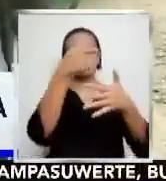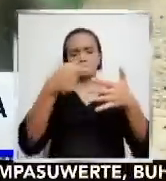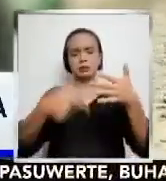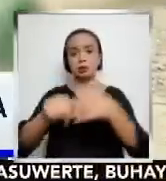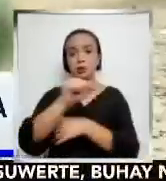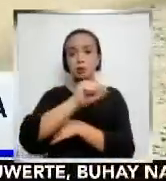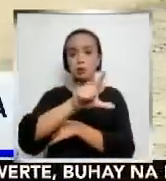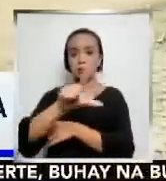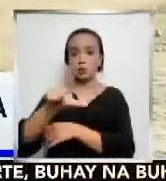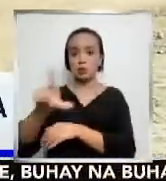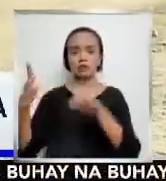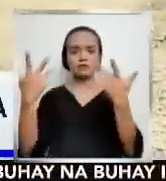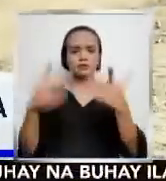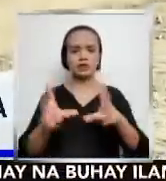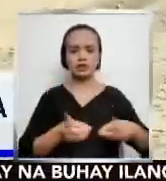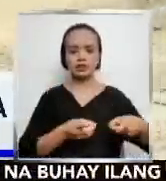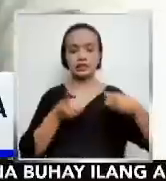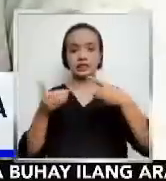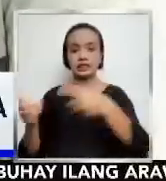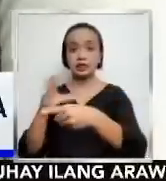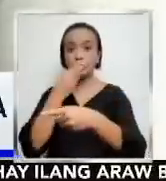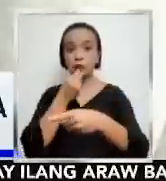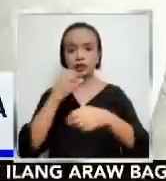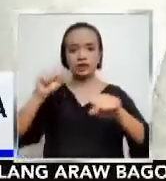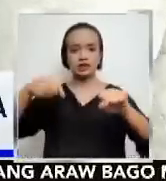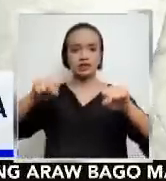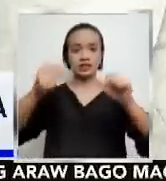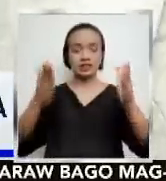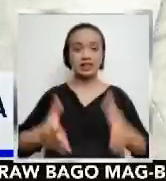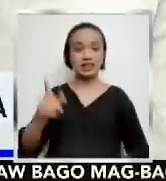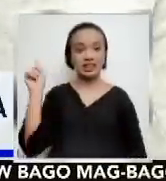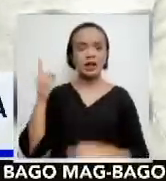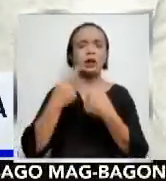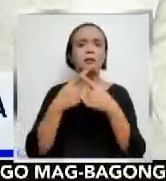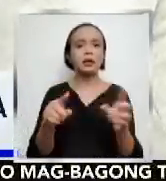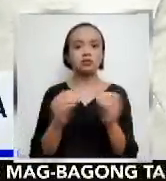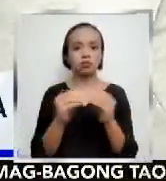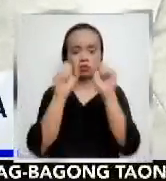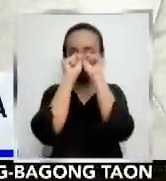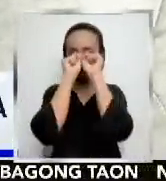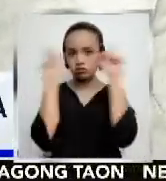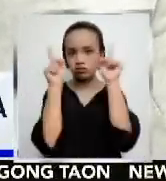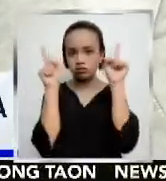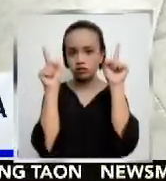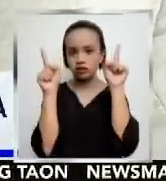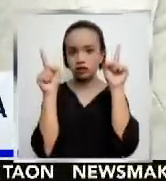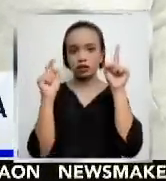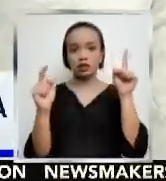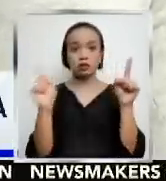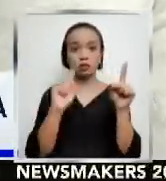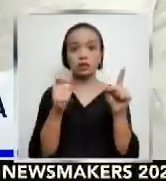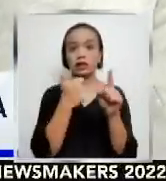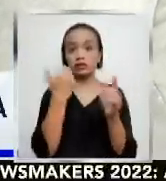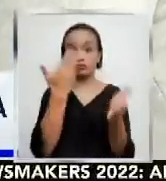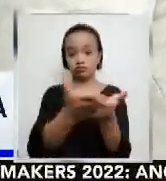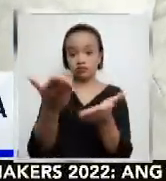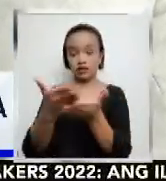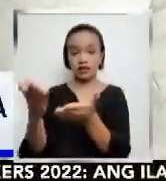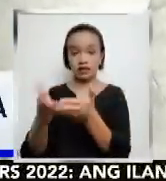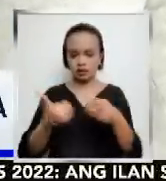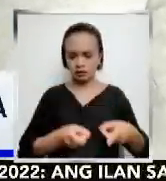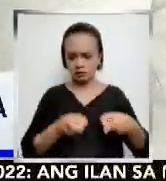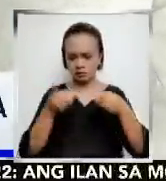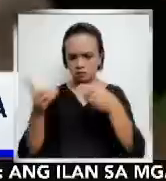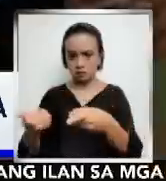i-deliver na raw ng rider na si Bingo. Pero mas nagulat daw siya nang ang ipabili at ipa-deliver ng isang